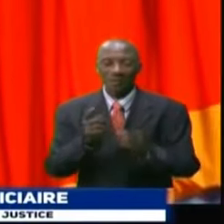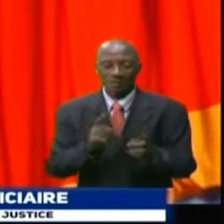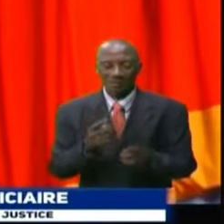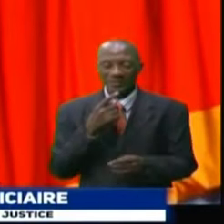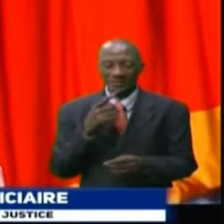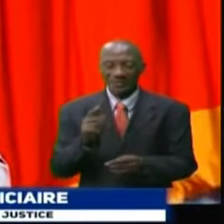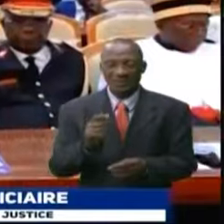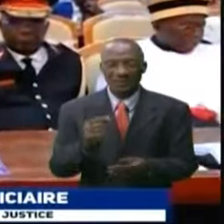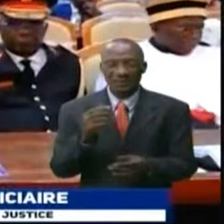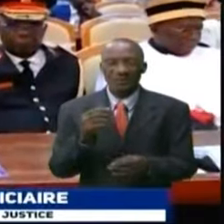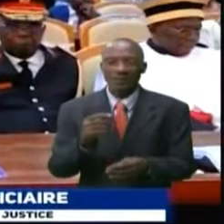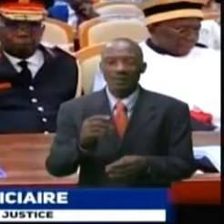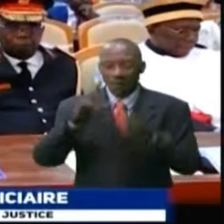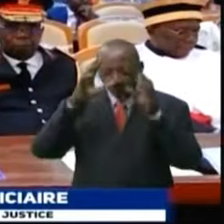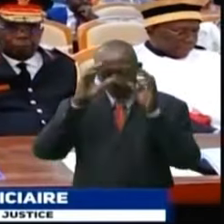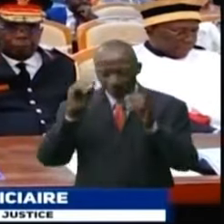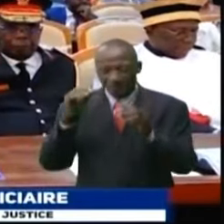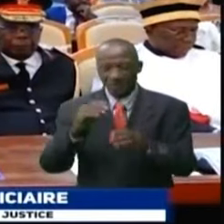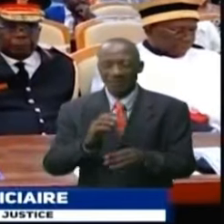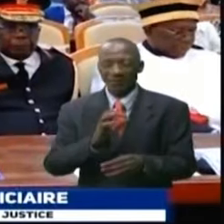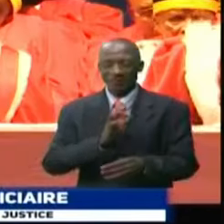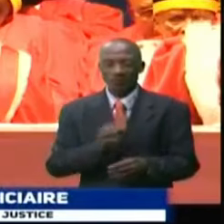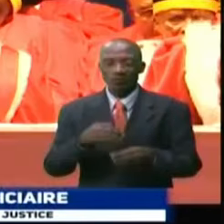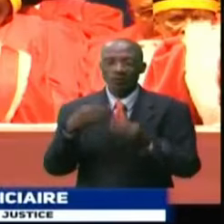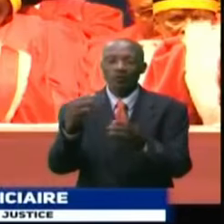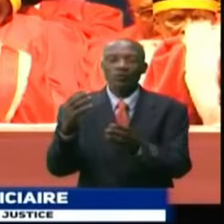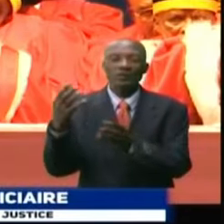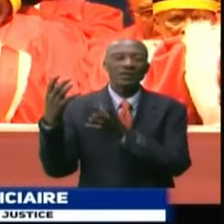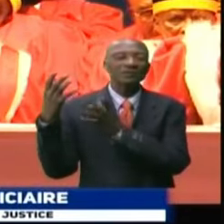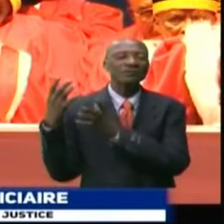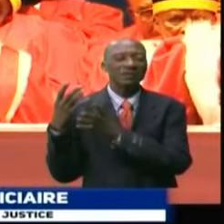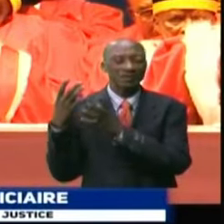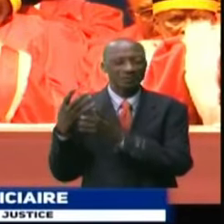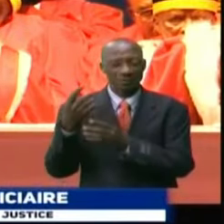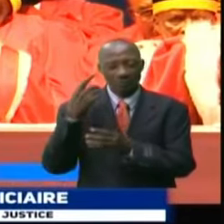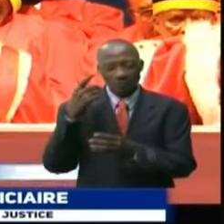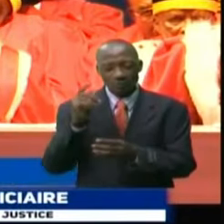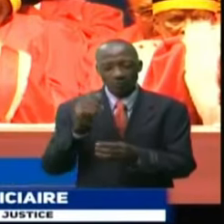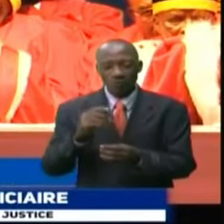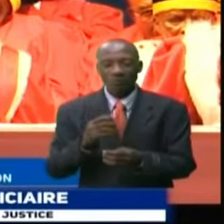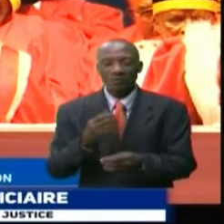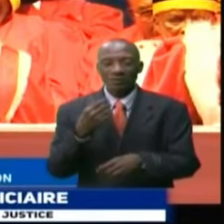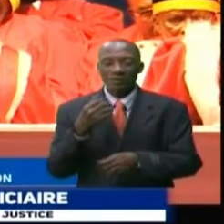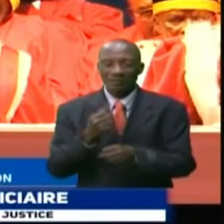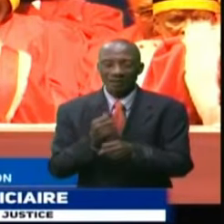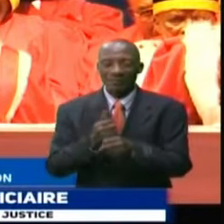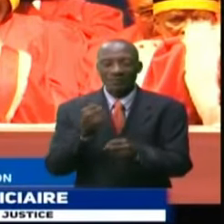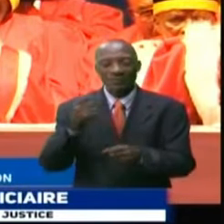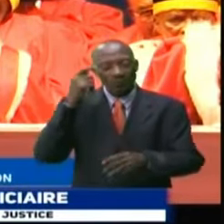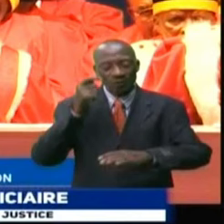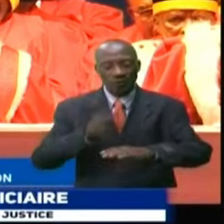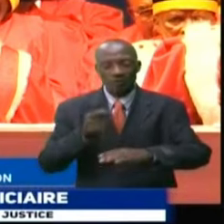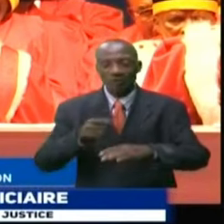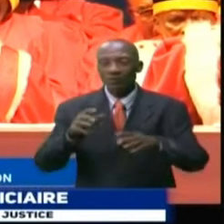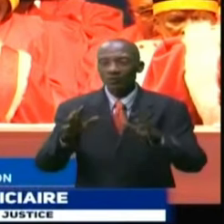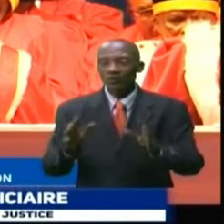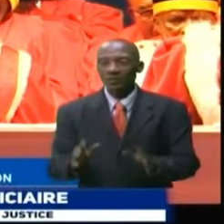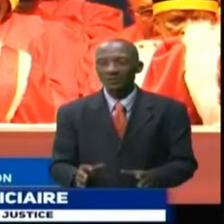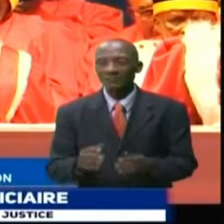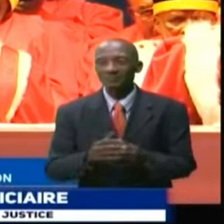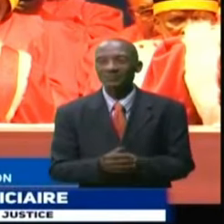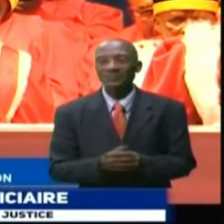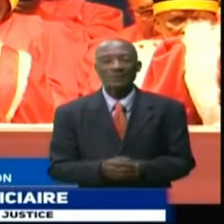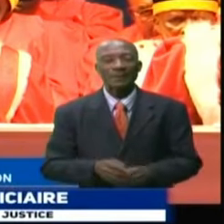chefs de l'État de redorer les blasons longtemps ternis de la justice congolaise. Il est un principe à valeur constitutionnelle selon lequel